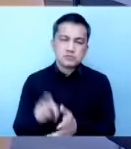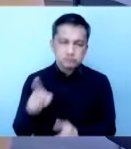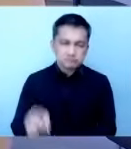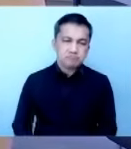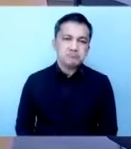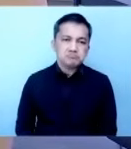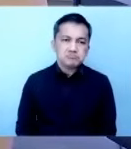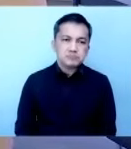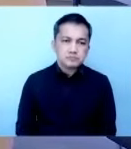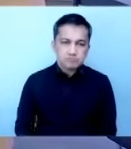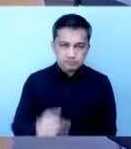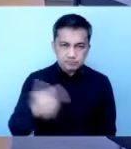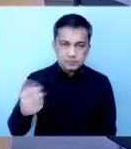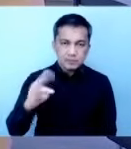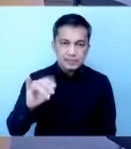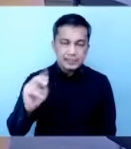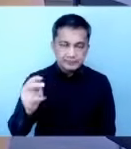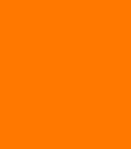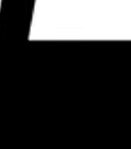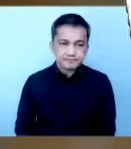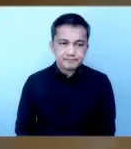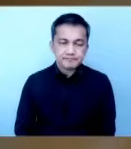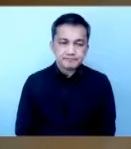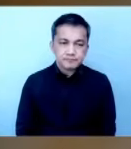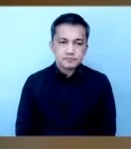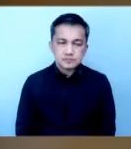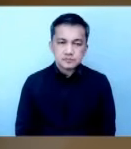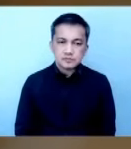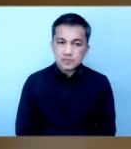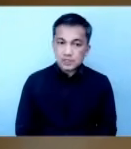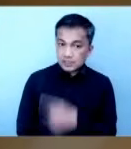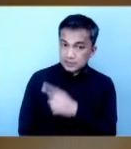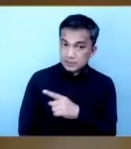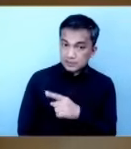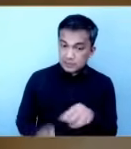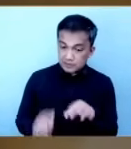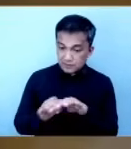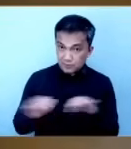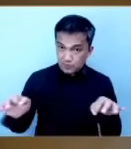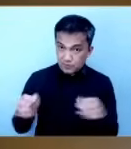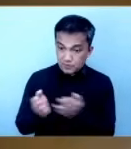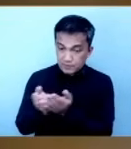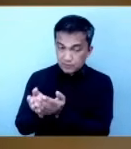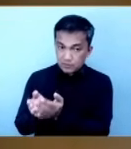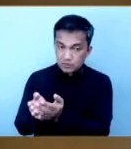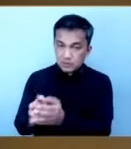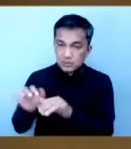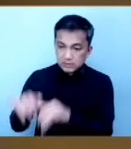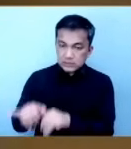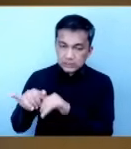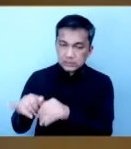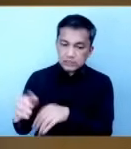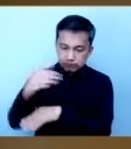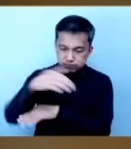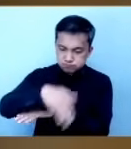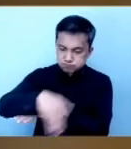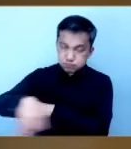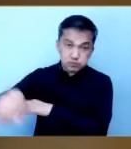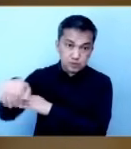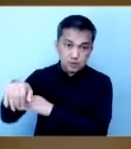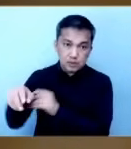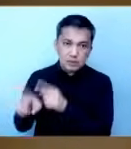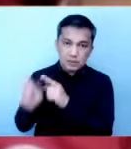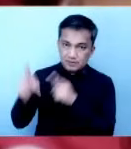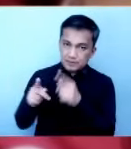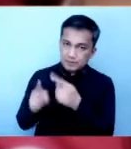balitang yan, si Brian Basa. Sa sahig na ng barko, nagpalipas ng magdamag ang mga pasaherong ito.